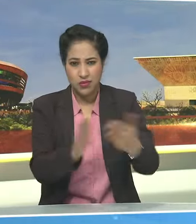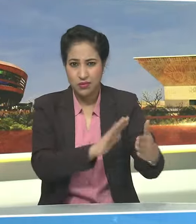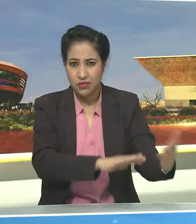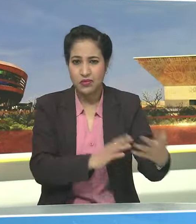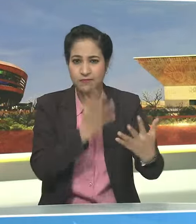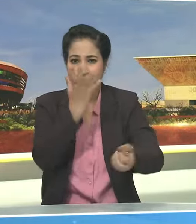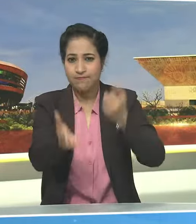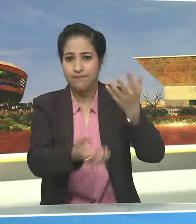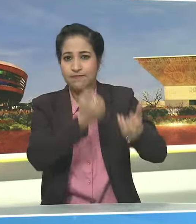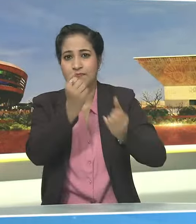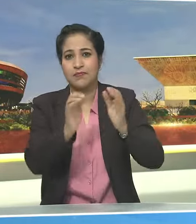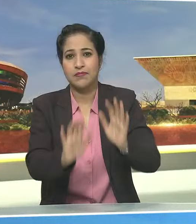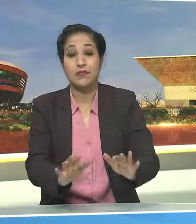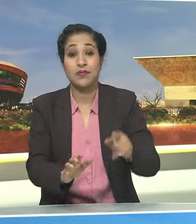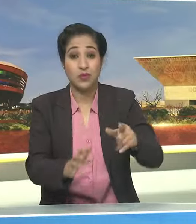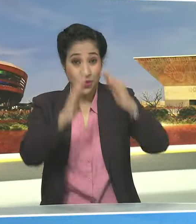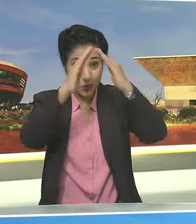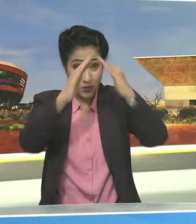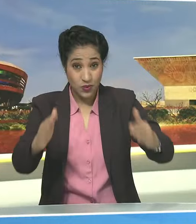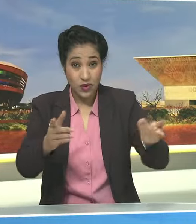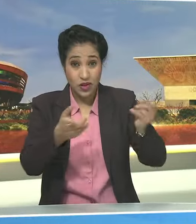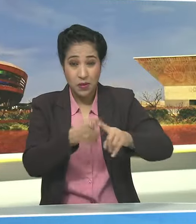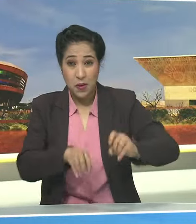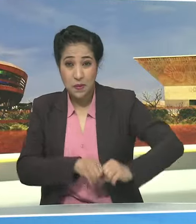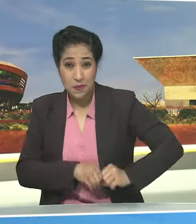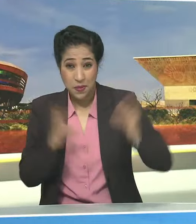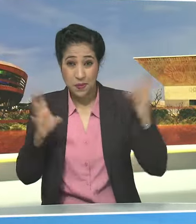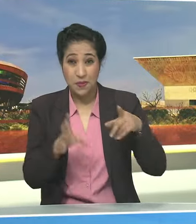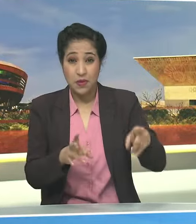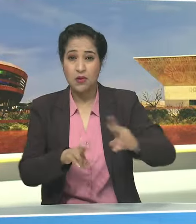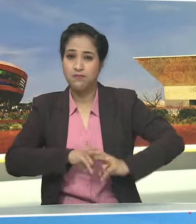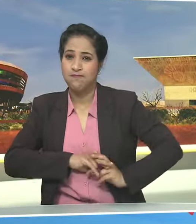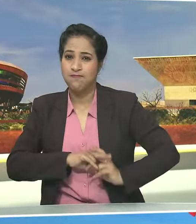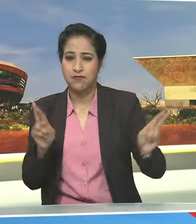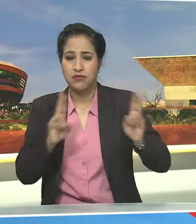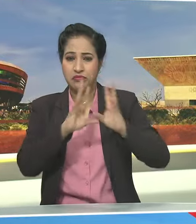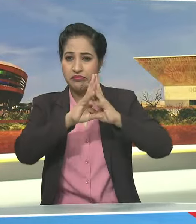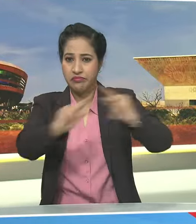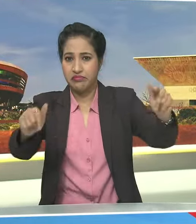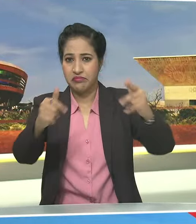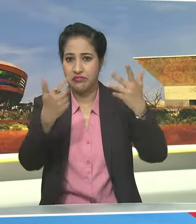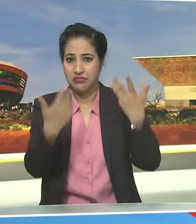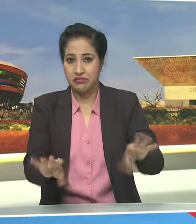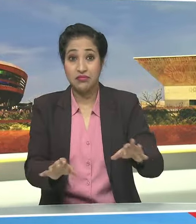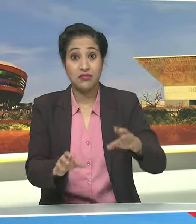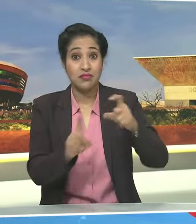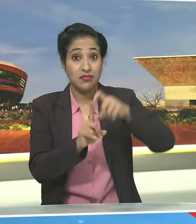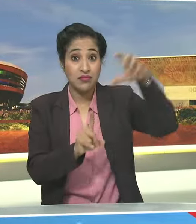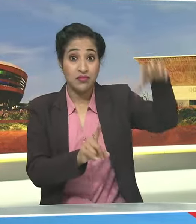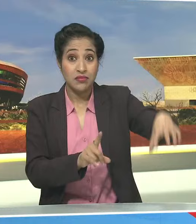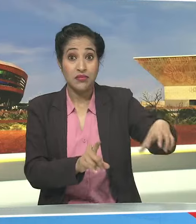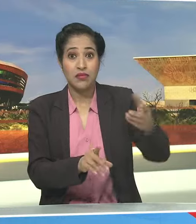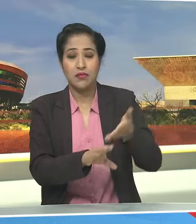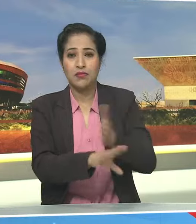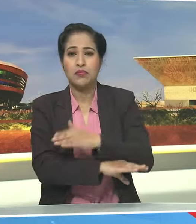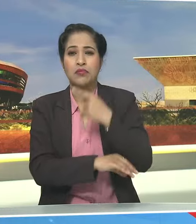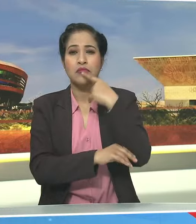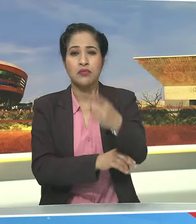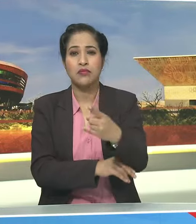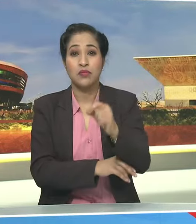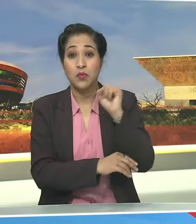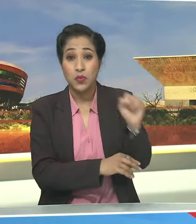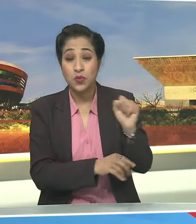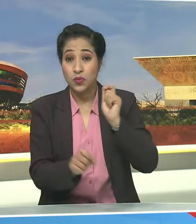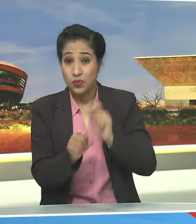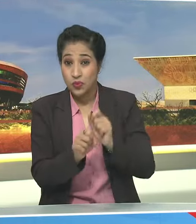बरामद किए हैं जिस इमारत पर बमबारी हुई है वह पूरी तरह से नष्ट हो चुकी है मंत्रालय ने पहले कहा था कि